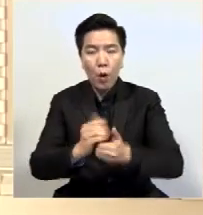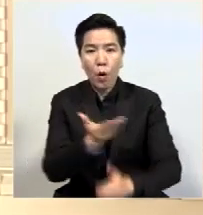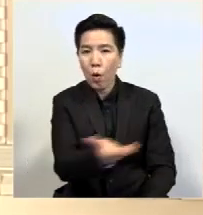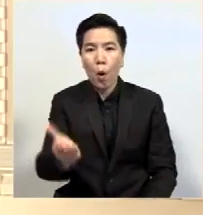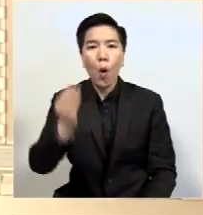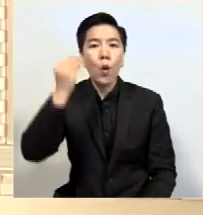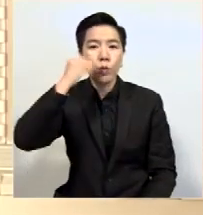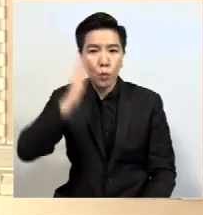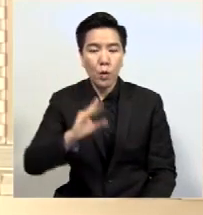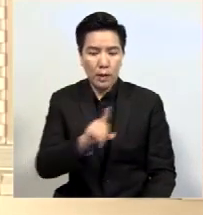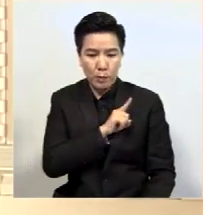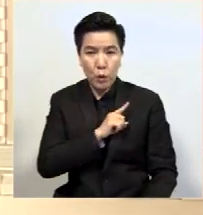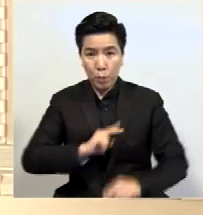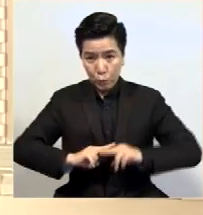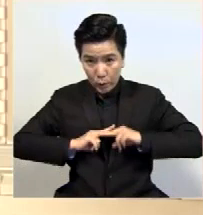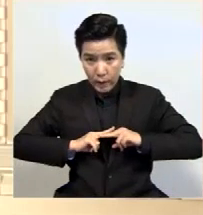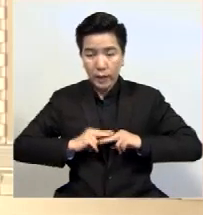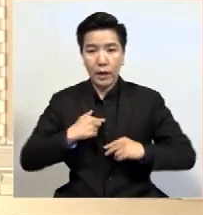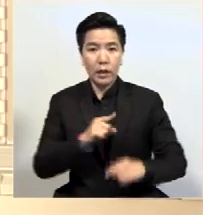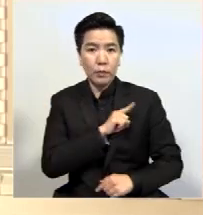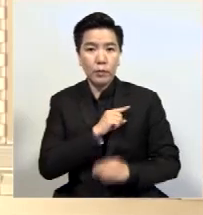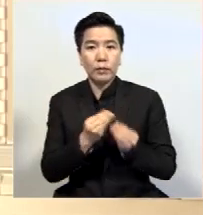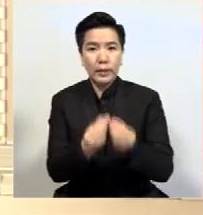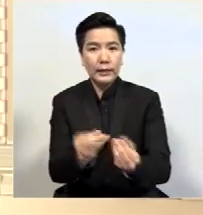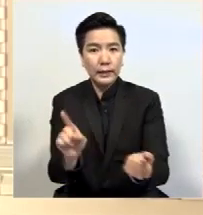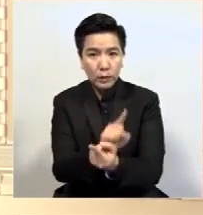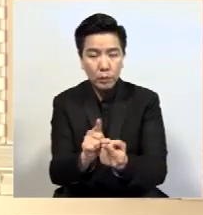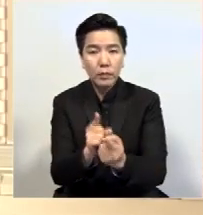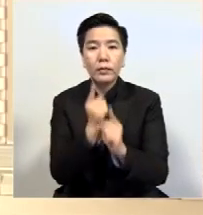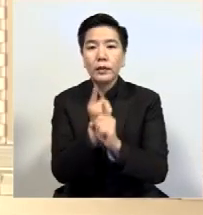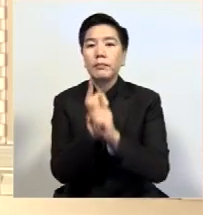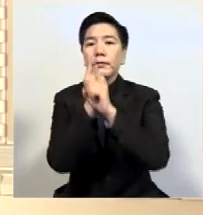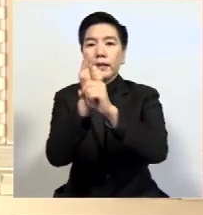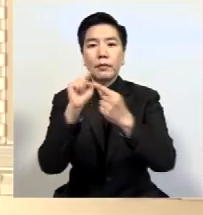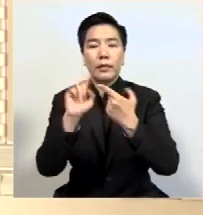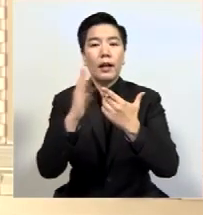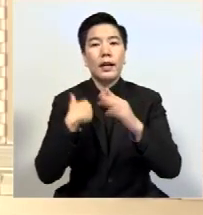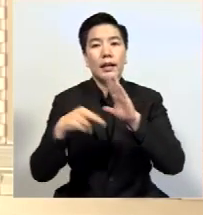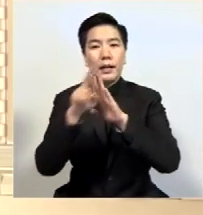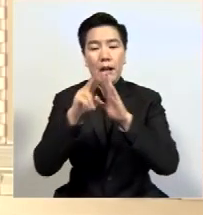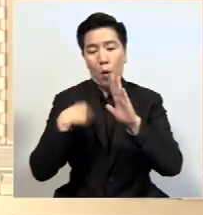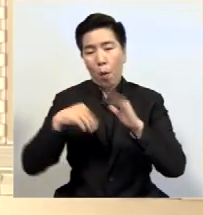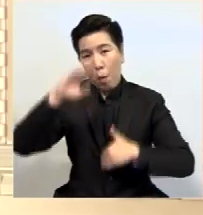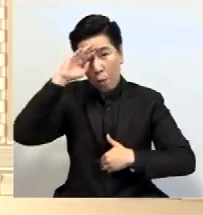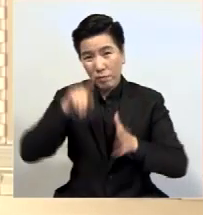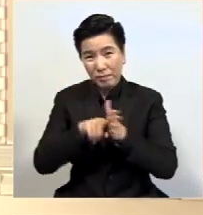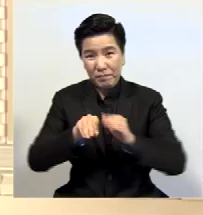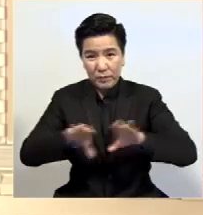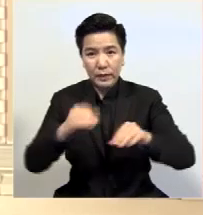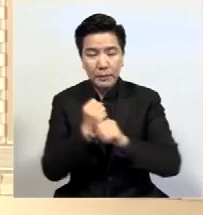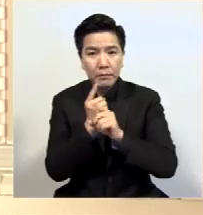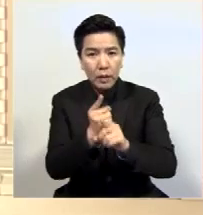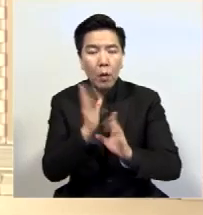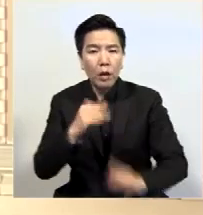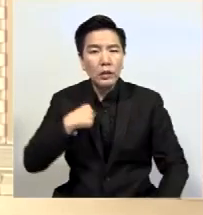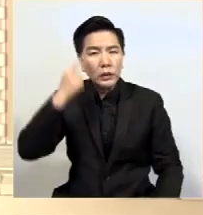อบต่อตนเองและสังคมรวมทั้งปฏิบัติตามนโยบายป้องกันโรคระบาดนี้อย่างเคร่งครัดบ